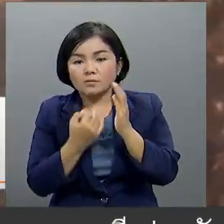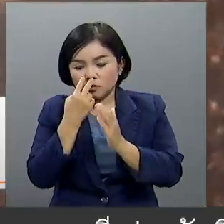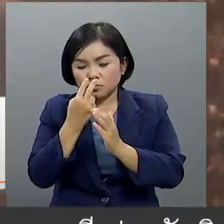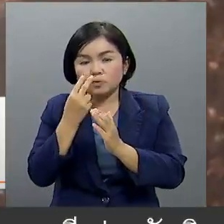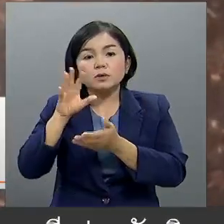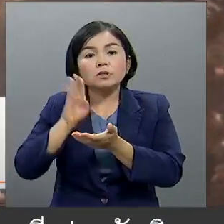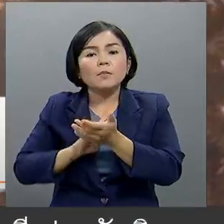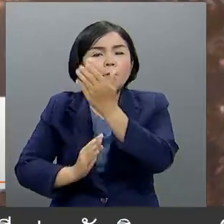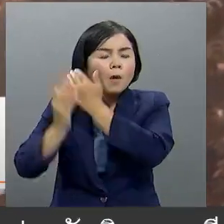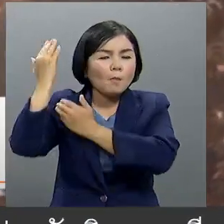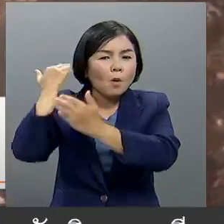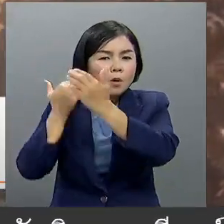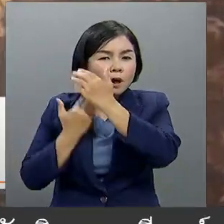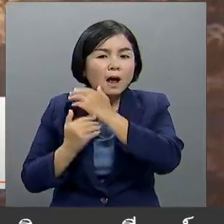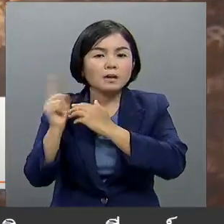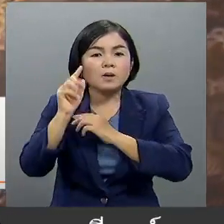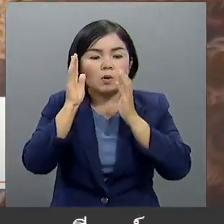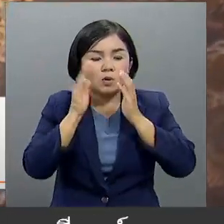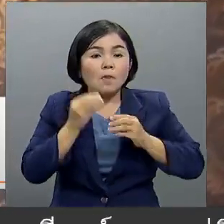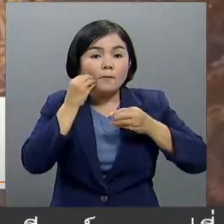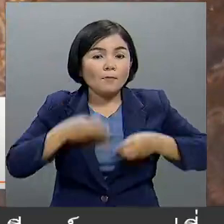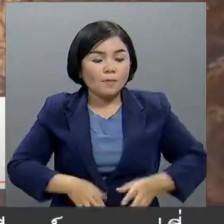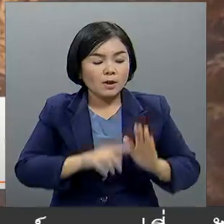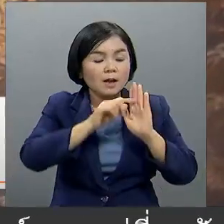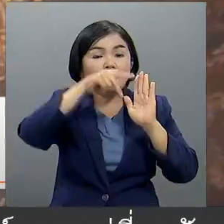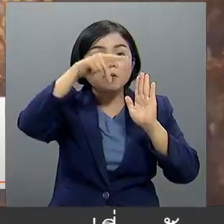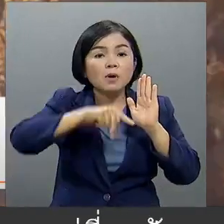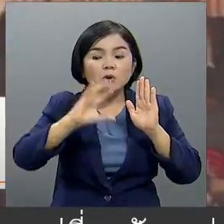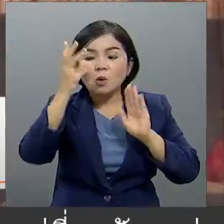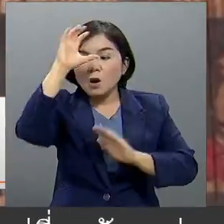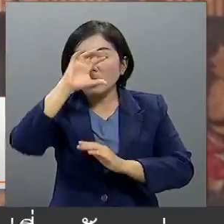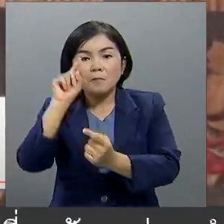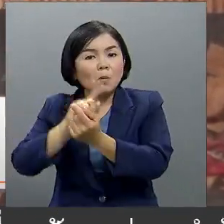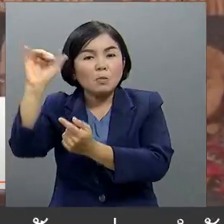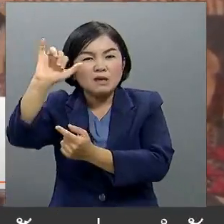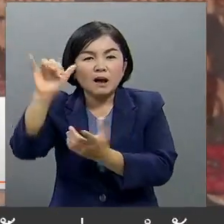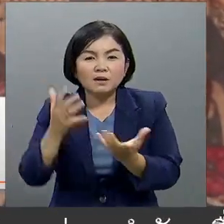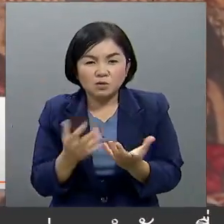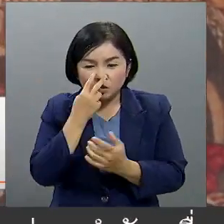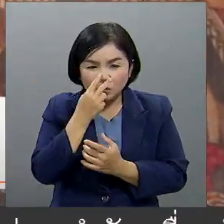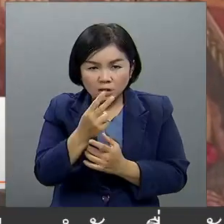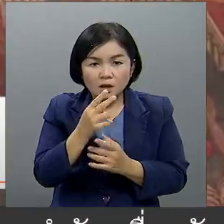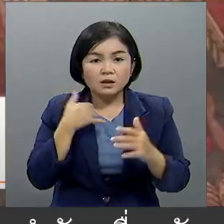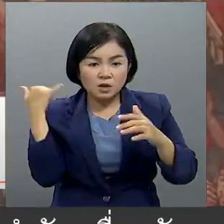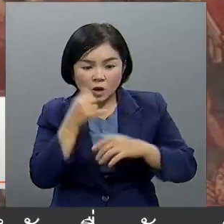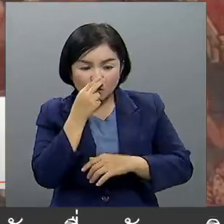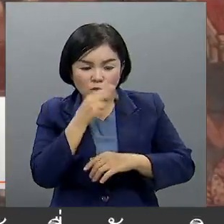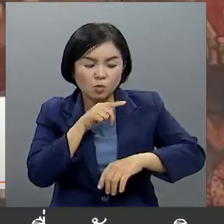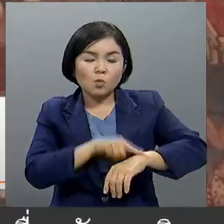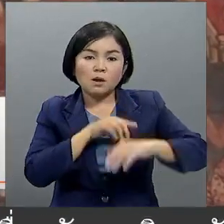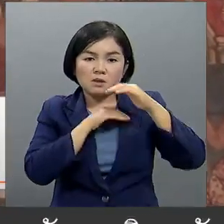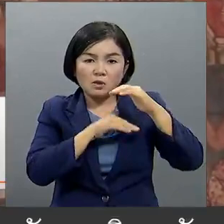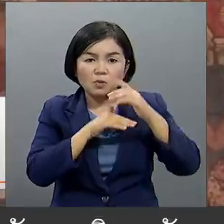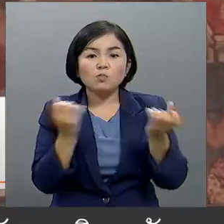ำค่าของชาวพิษณุโลกครับเพราะหาที่ไหนไม่ได้แล้วครับทางวัดจึงจำกัดการเข้าชมเพื่อไม่ให้ภาพเสียหาย